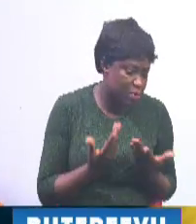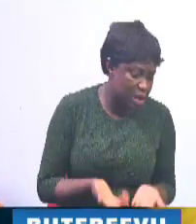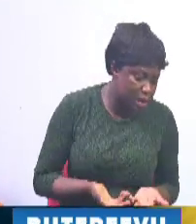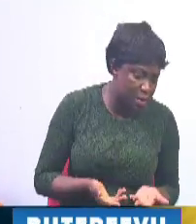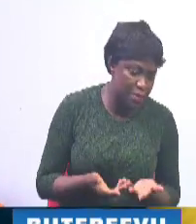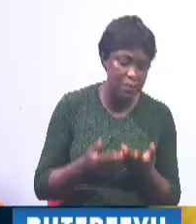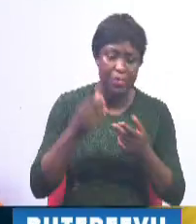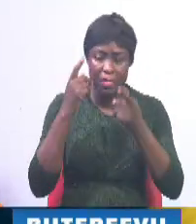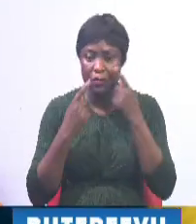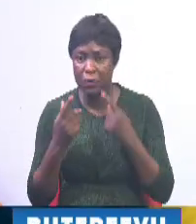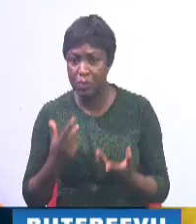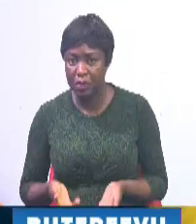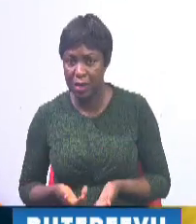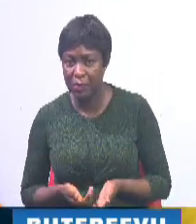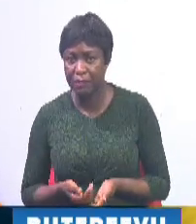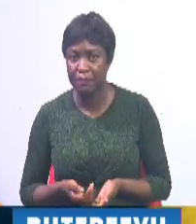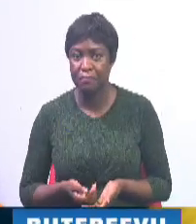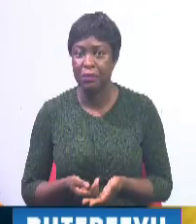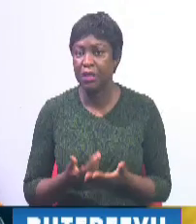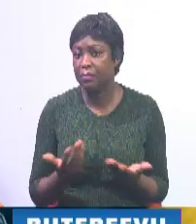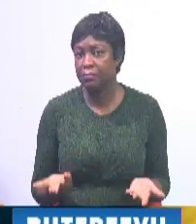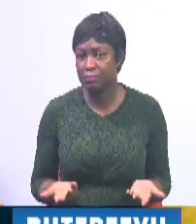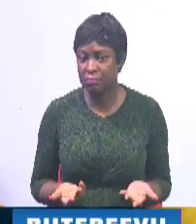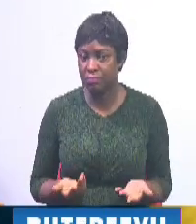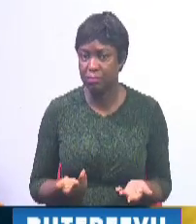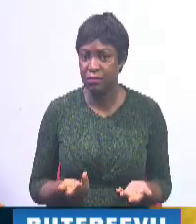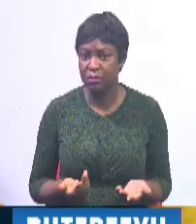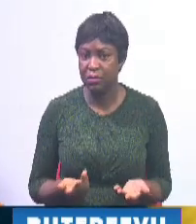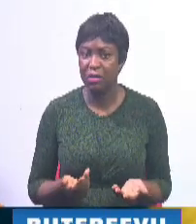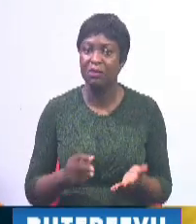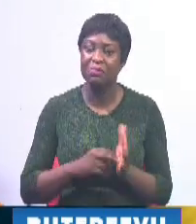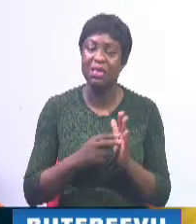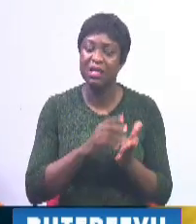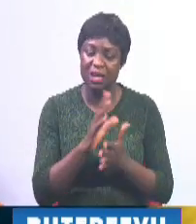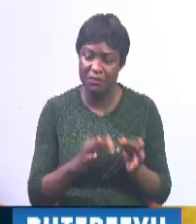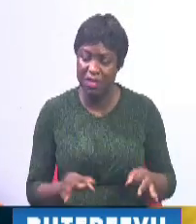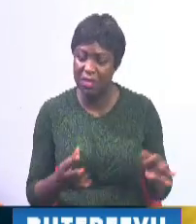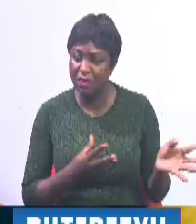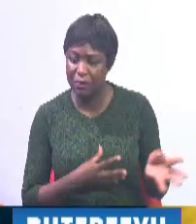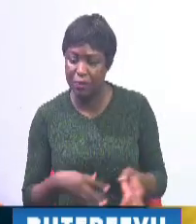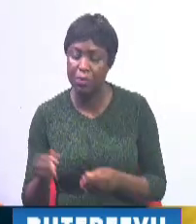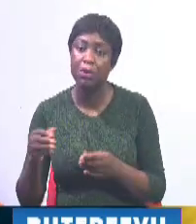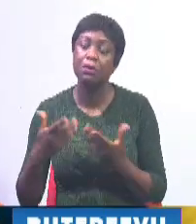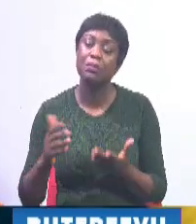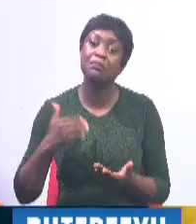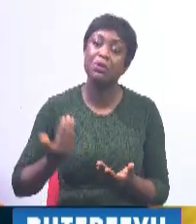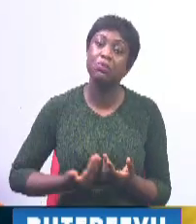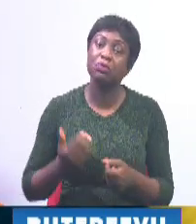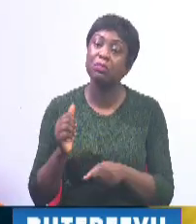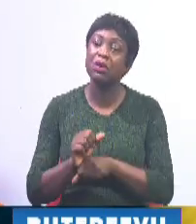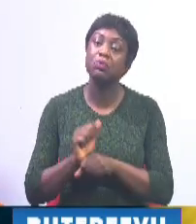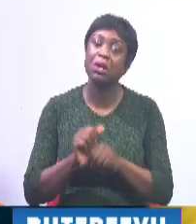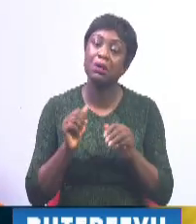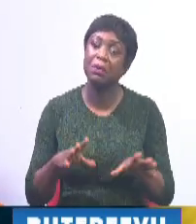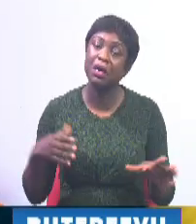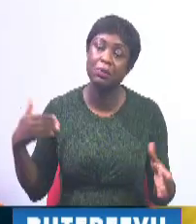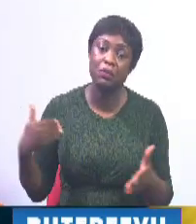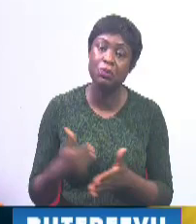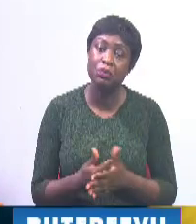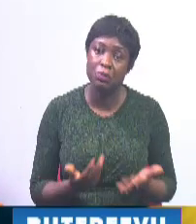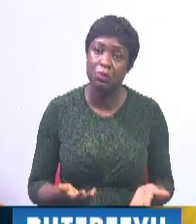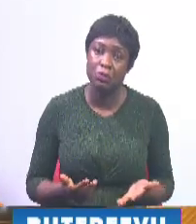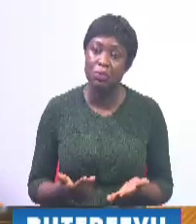nti agenze n'olubuto lwe agenze n'ebibye byonna kubanga omukyalo oyo olusa abadde takola kati afunye shock abaana abato